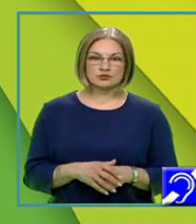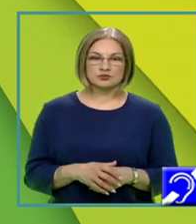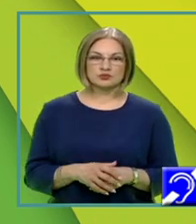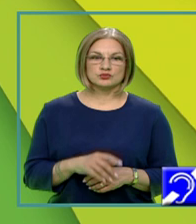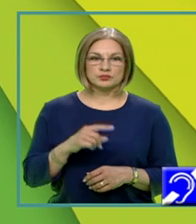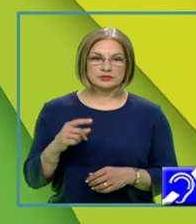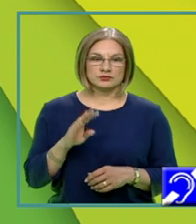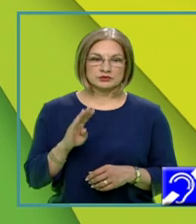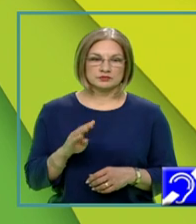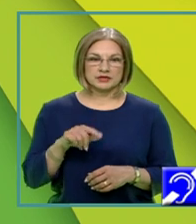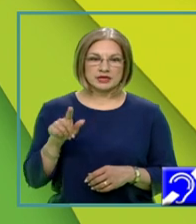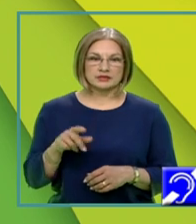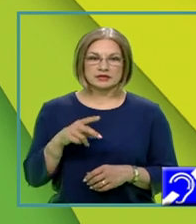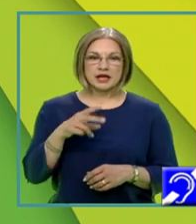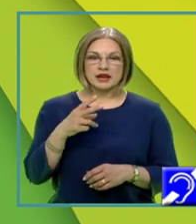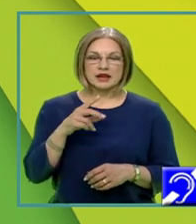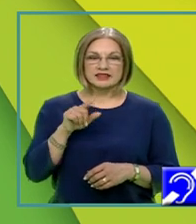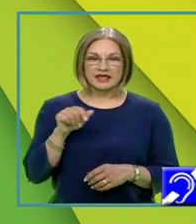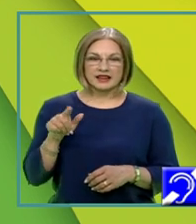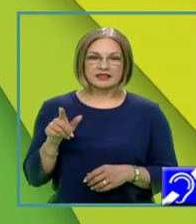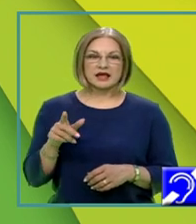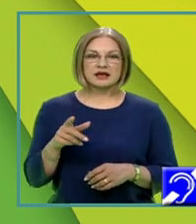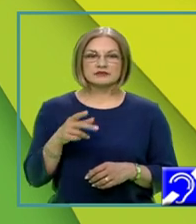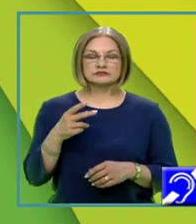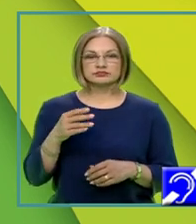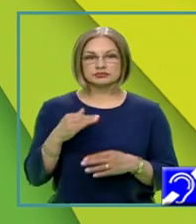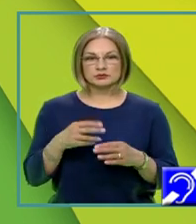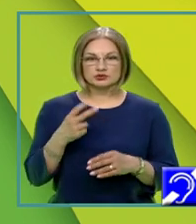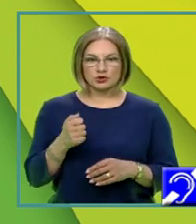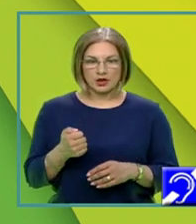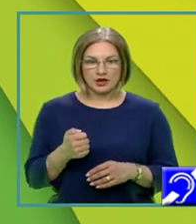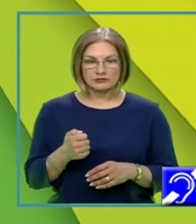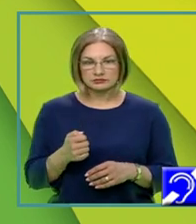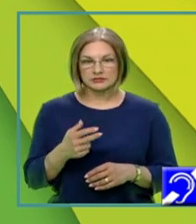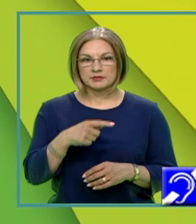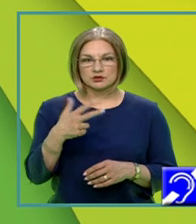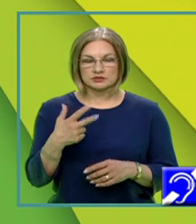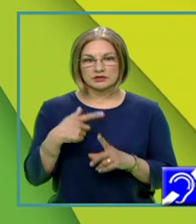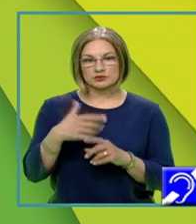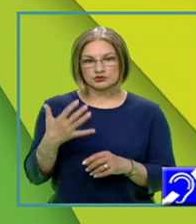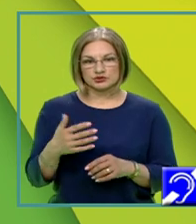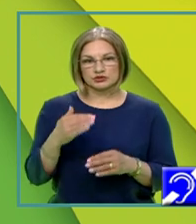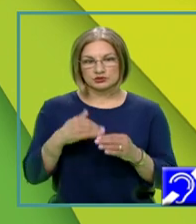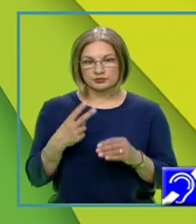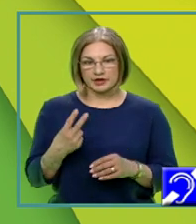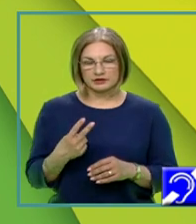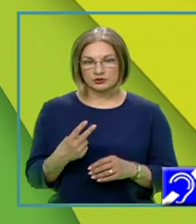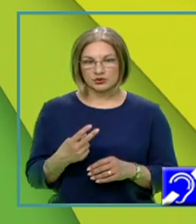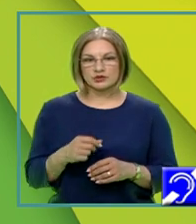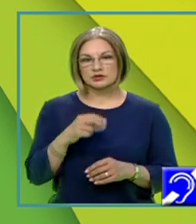plus radical din Delta asupra 2-a adică minus 3 plus 15 2 minus 3 plus 5 face doi